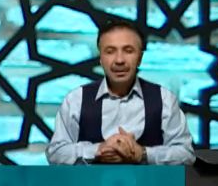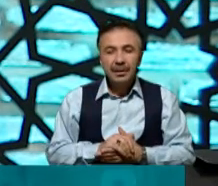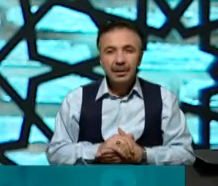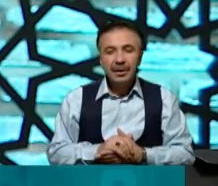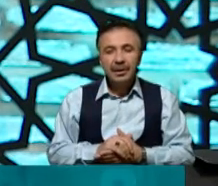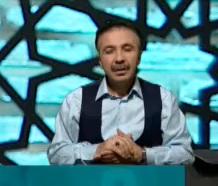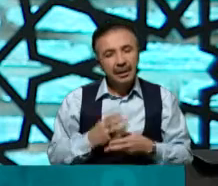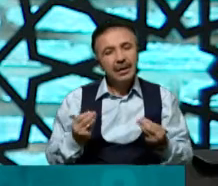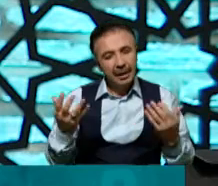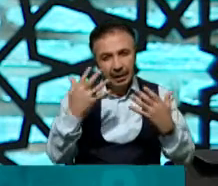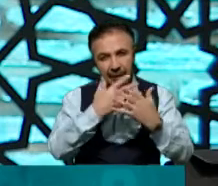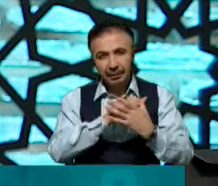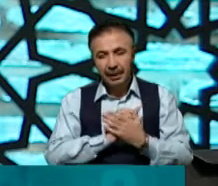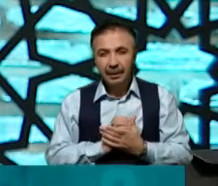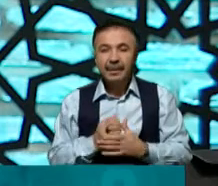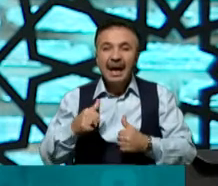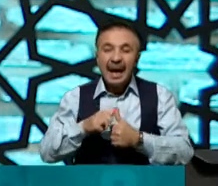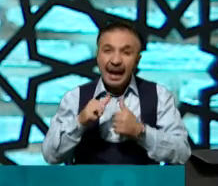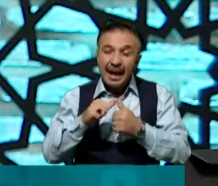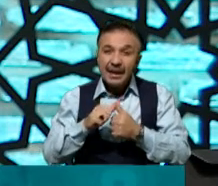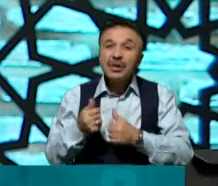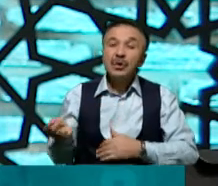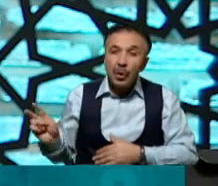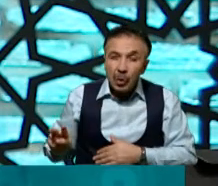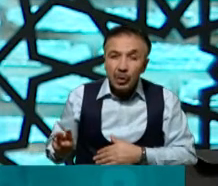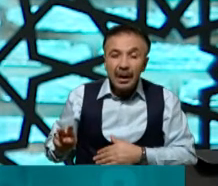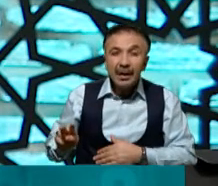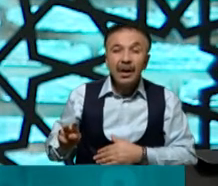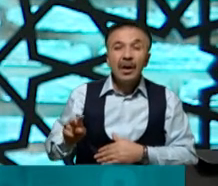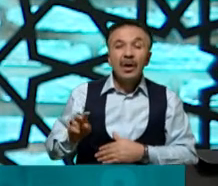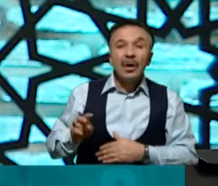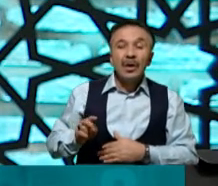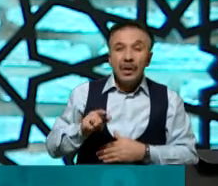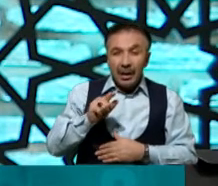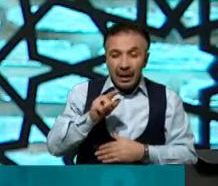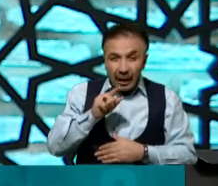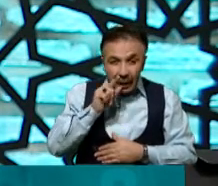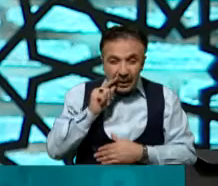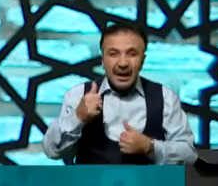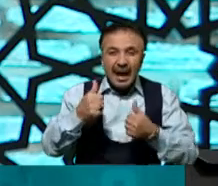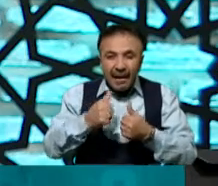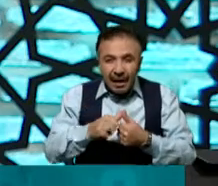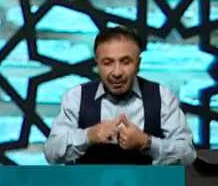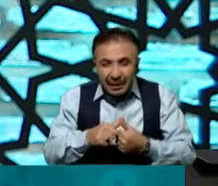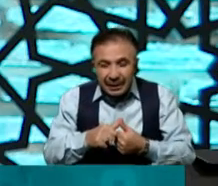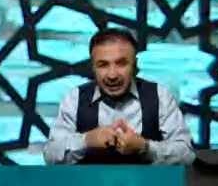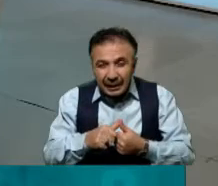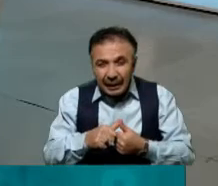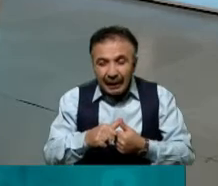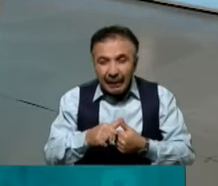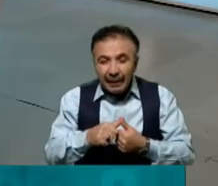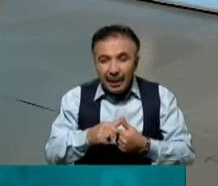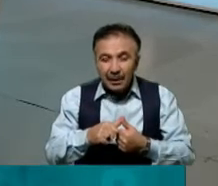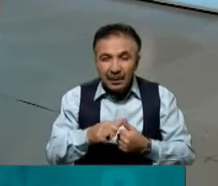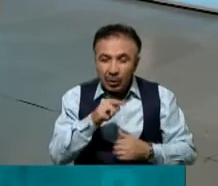Benim sorum, eş ölürken kocasına evlenmesini ve evleneceği kişiyi bildirip vasiyet etmesi durumunu